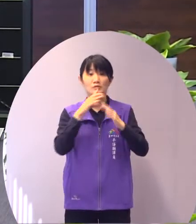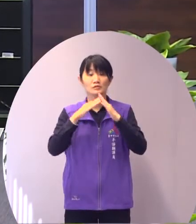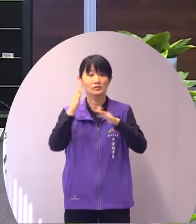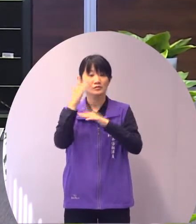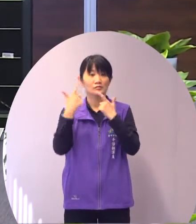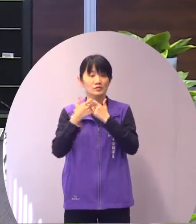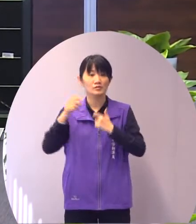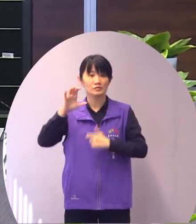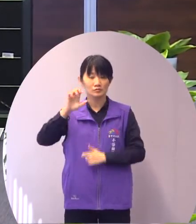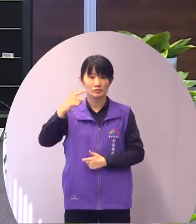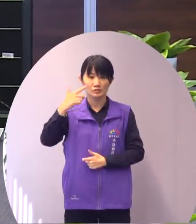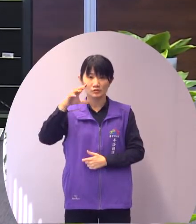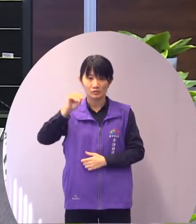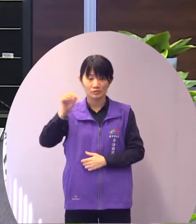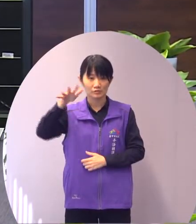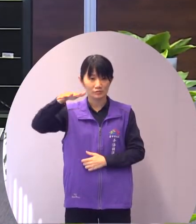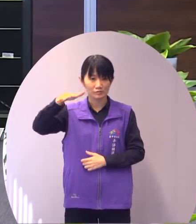款